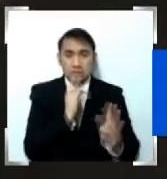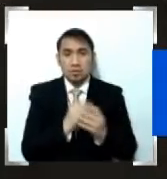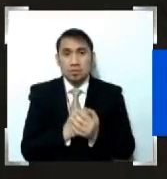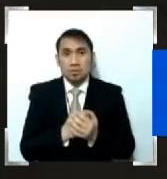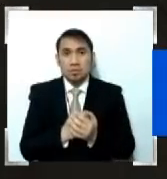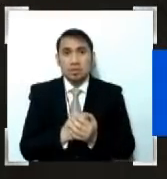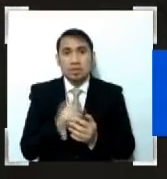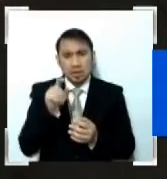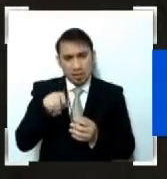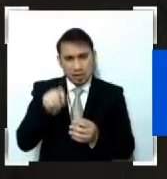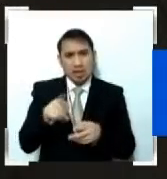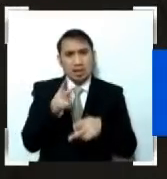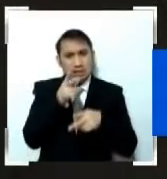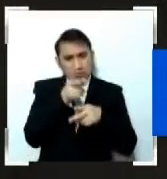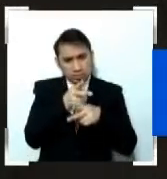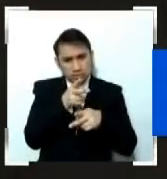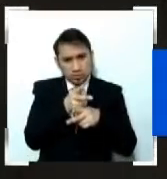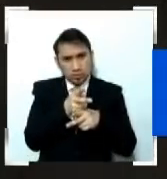doon sa mga